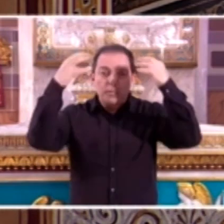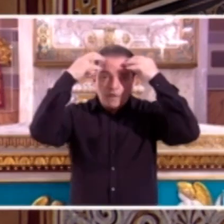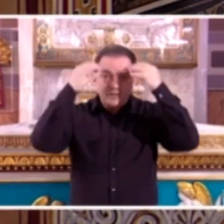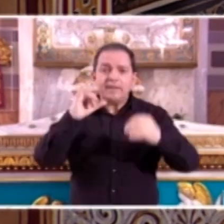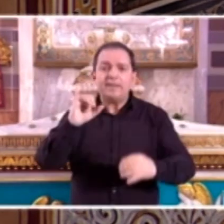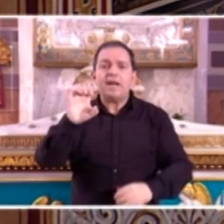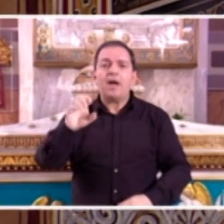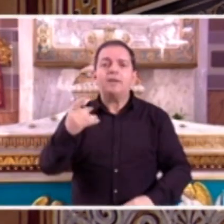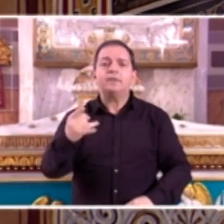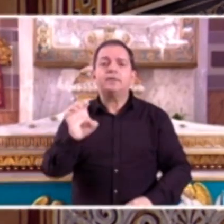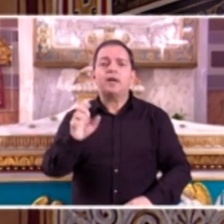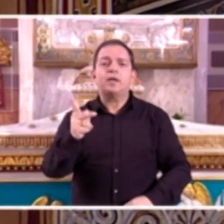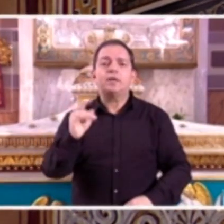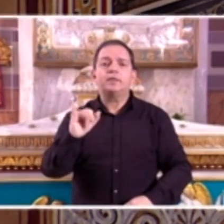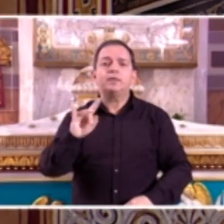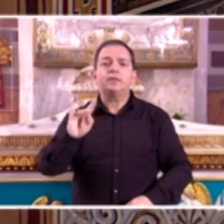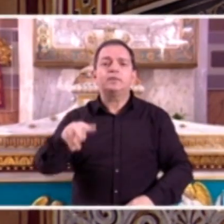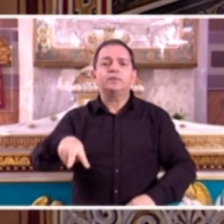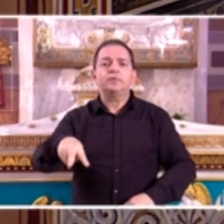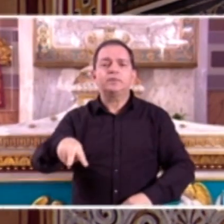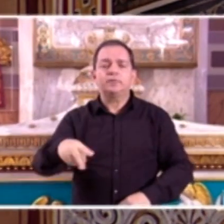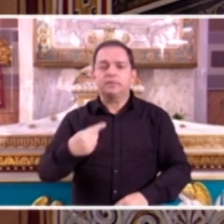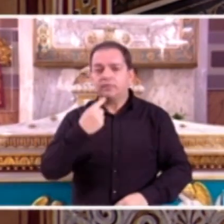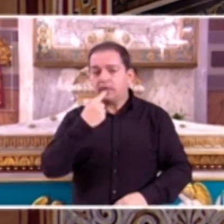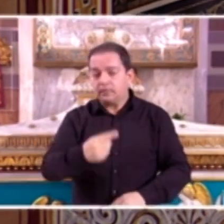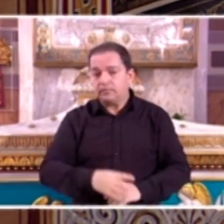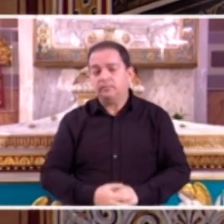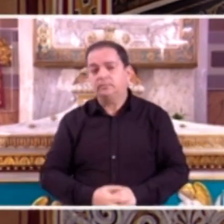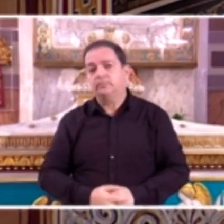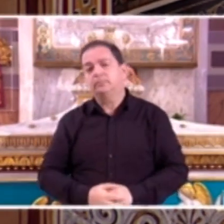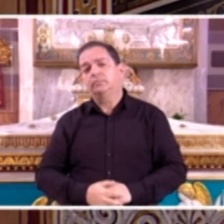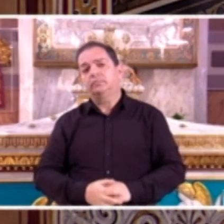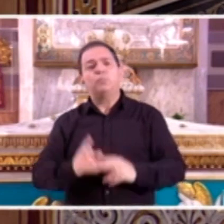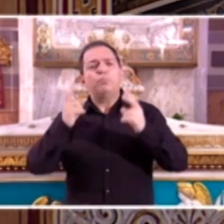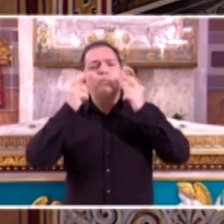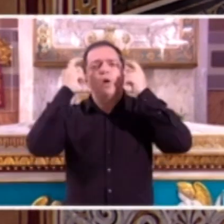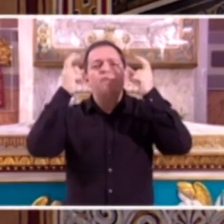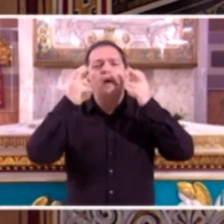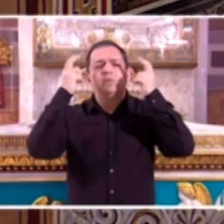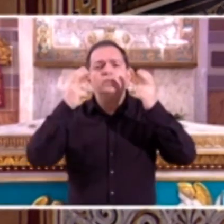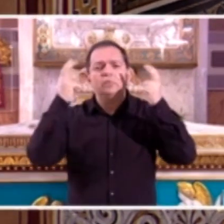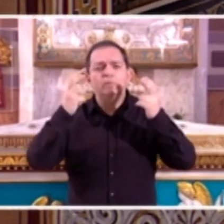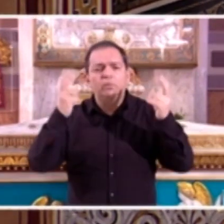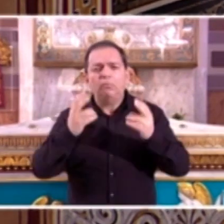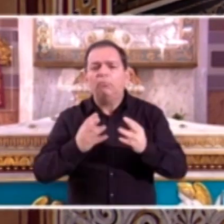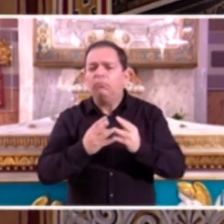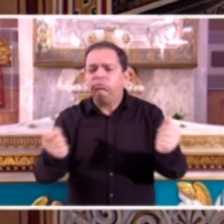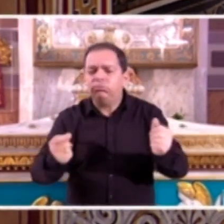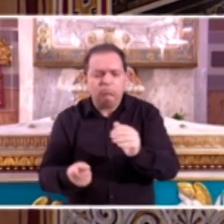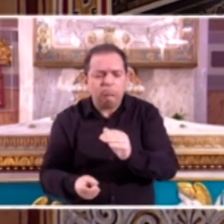Ιεζεκιήλ λέγει ότι «το απολωλός ζητήσω και